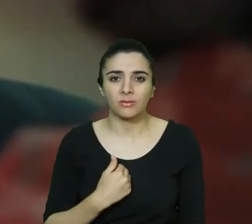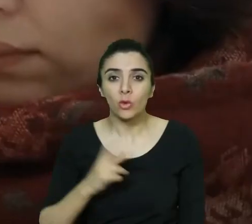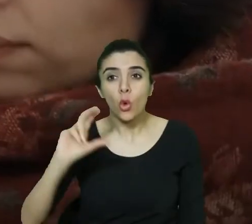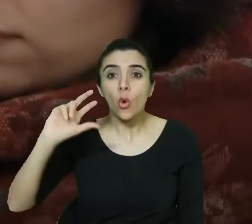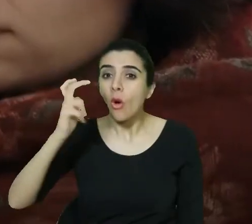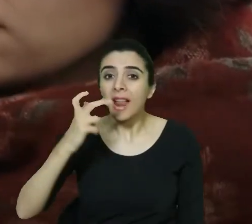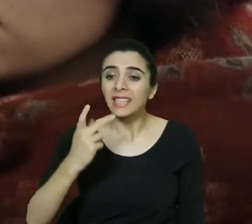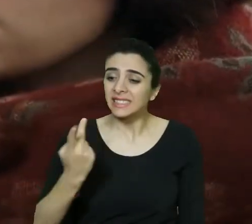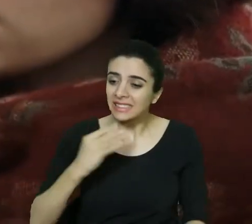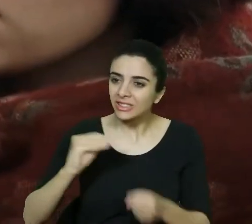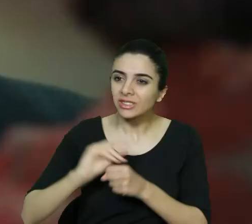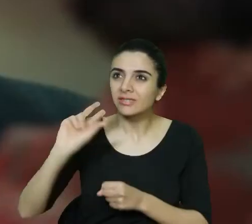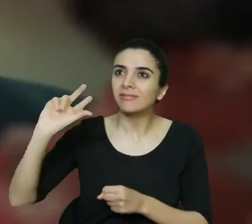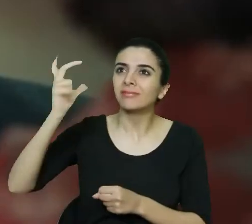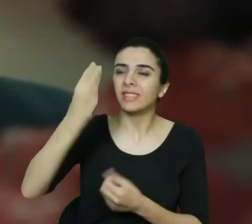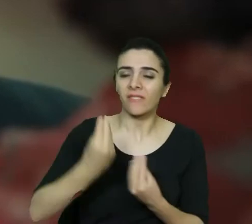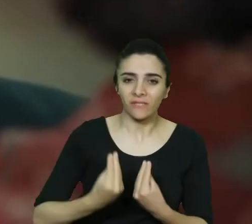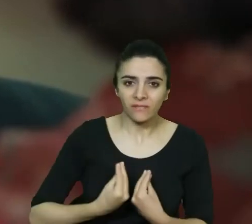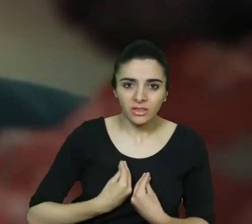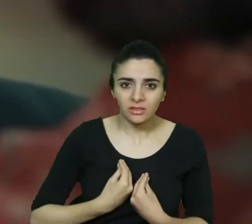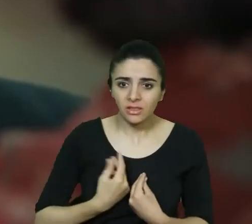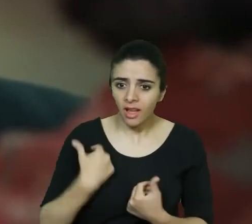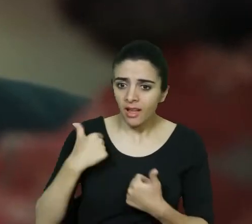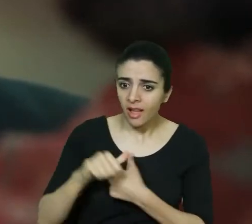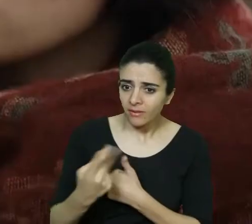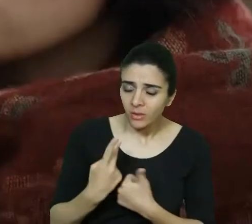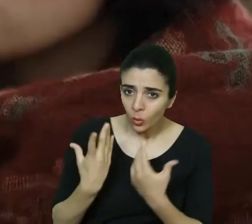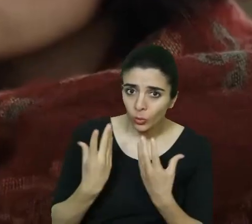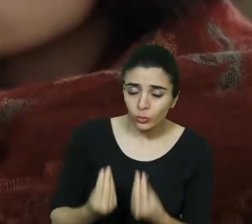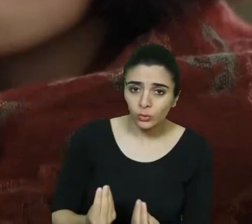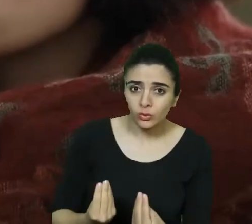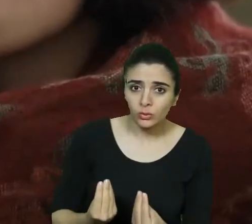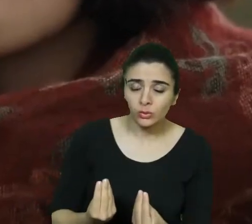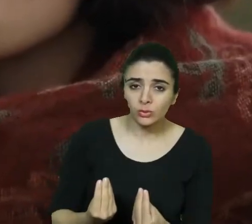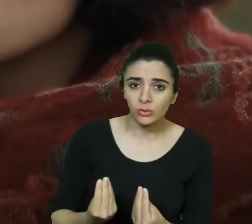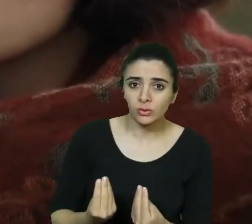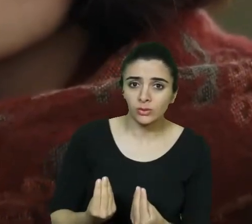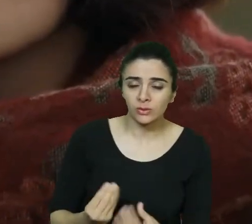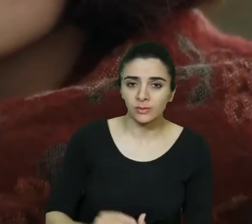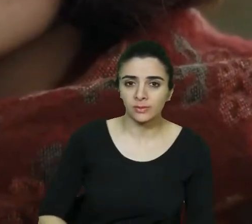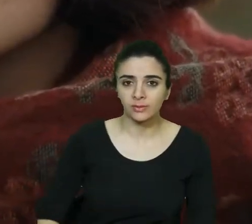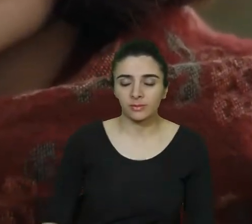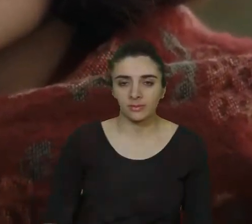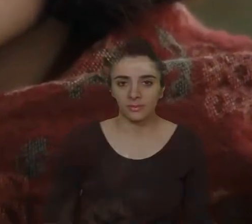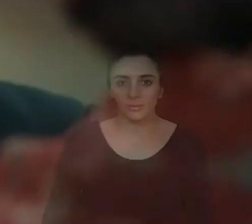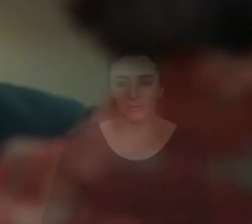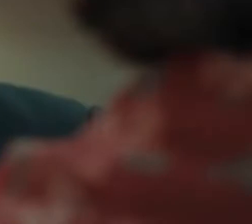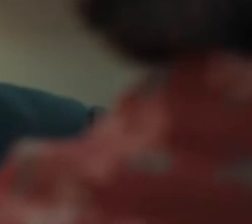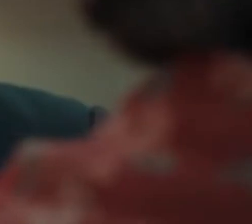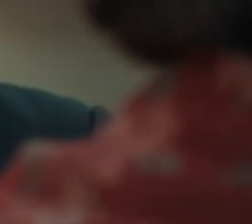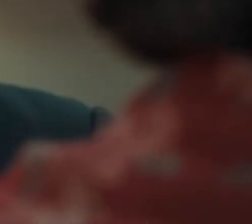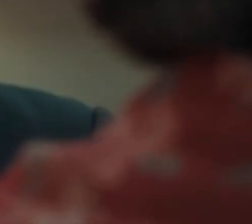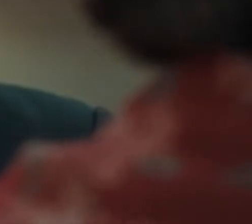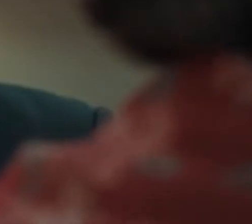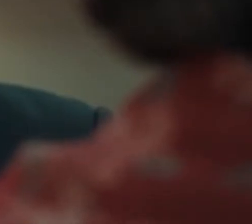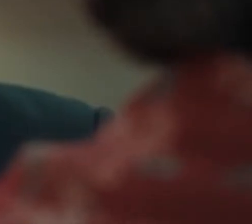Güneş artık bizim için doğsun. Benimle evlenir misin Zehra? Zehra ne diyeceğini şaşırarak kararsız, şaşkın baktı